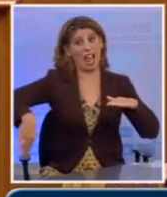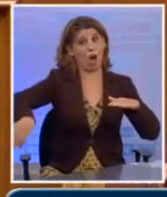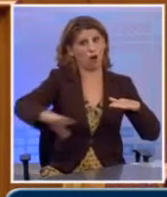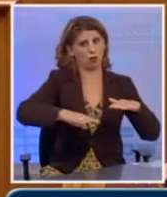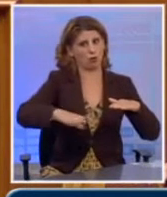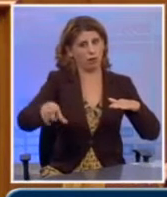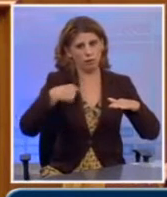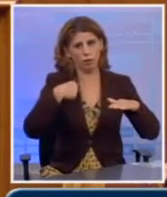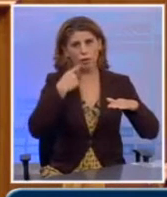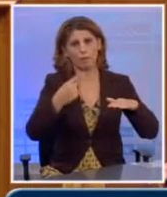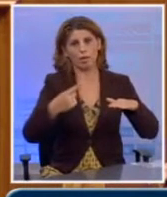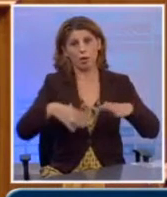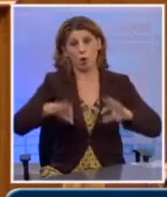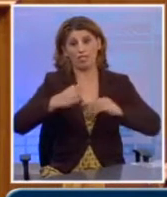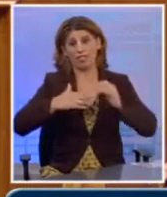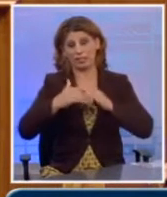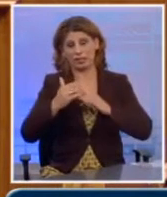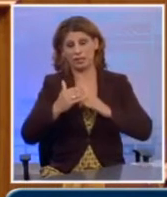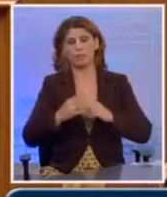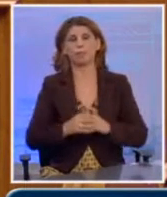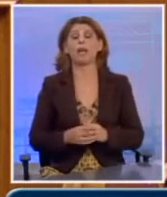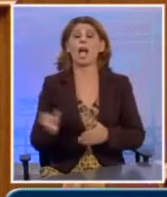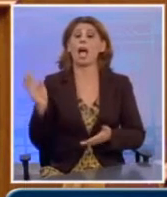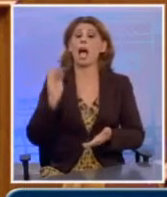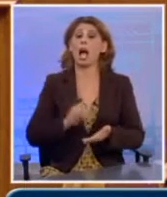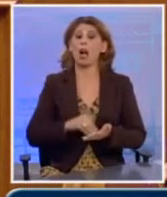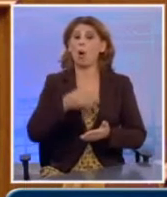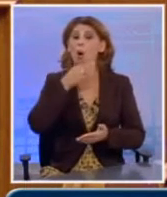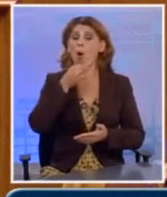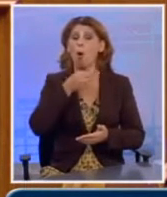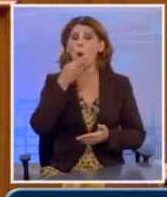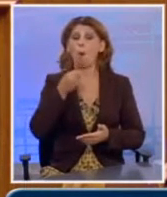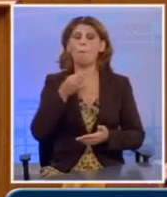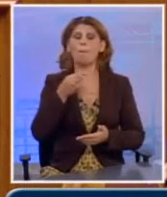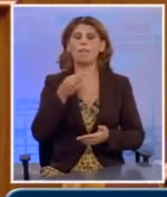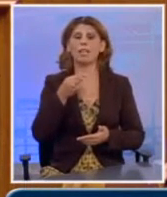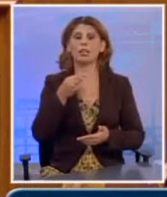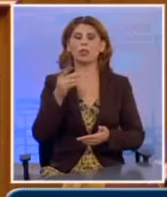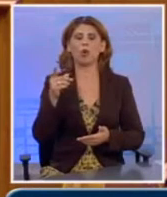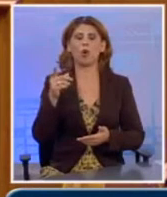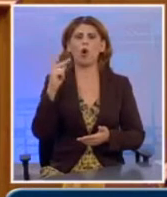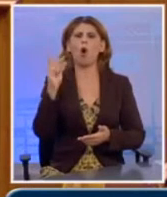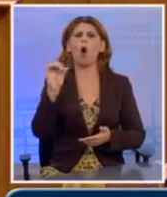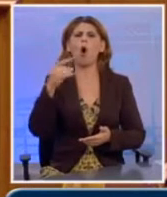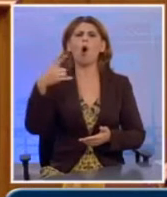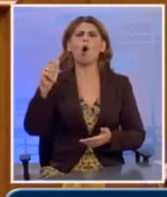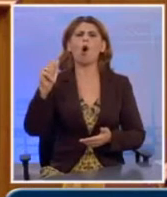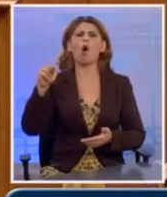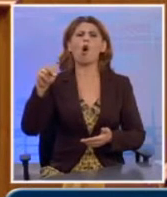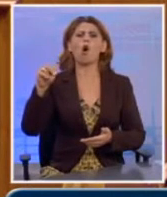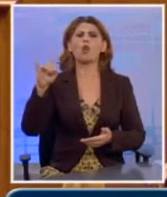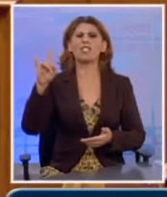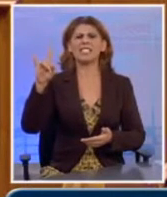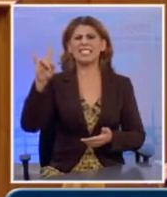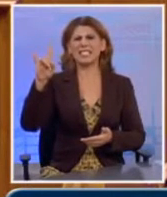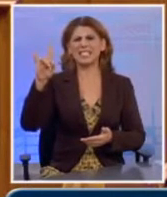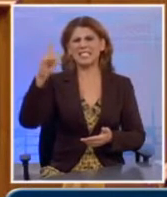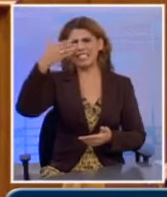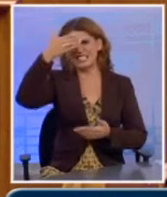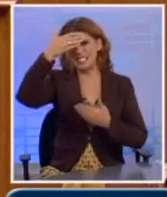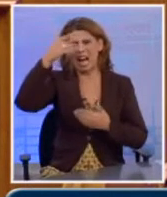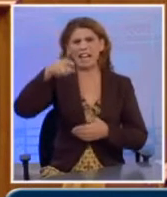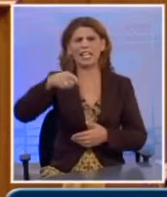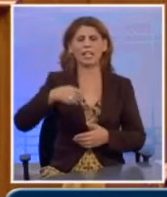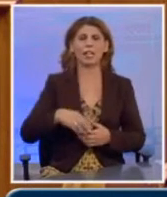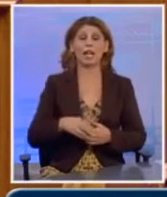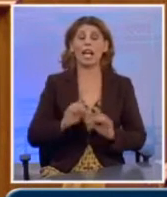Επίσης, σε ομιλία του στην Κοζάνη, θυμάμαι, είχε πει ο αείμνηστος ιδρυτής του ΠΑΣΟΚ, κανείς